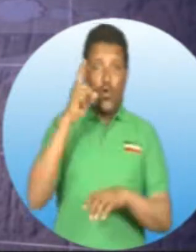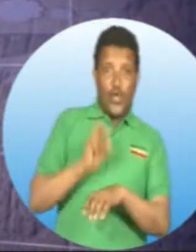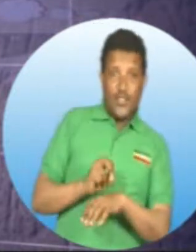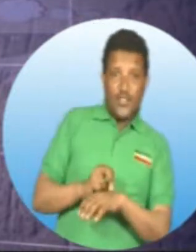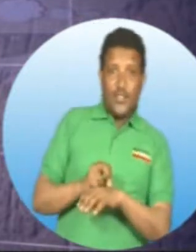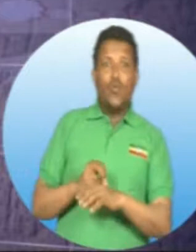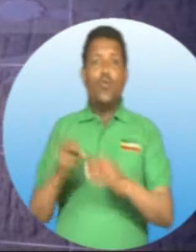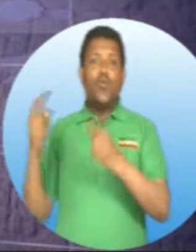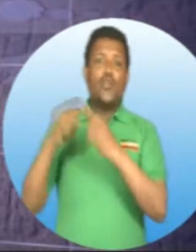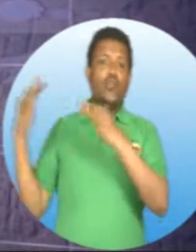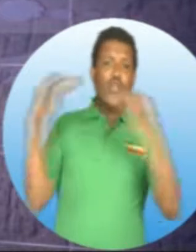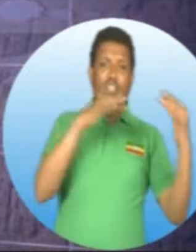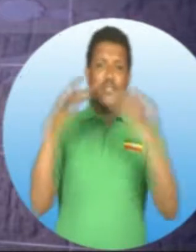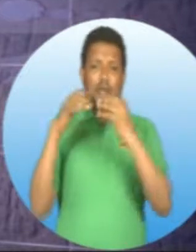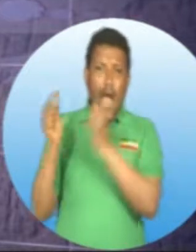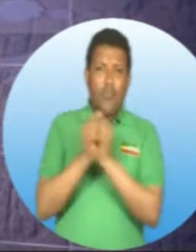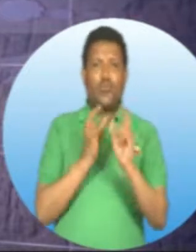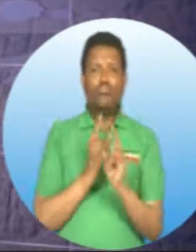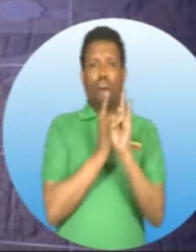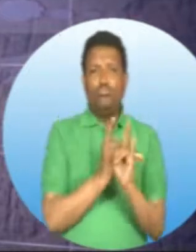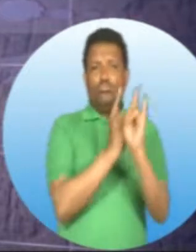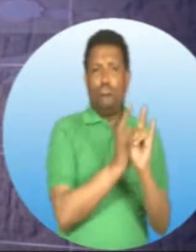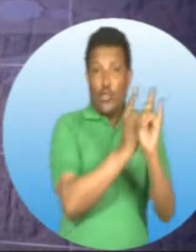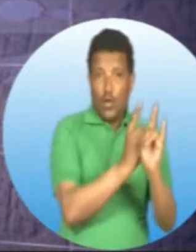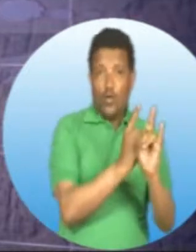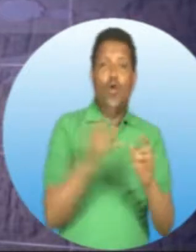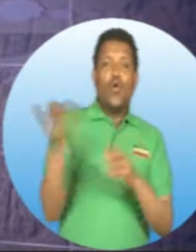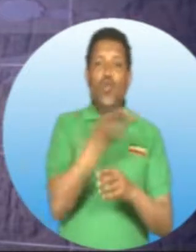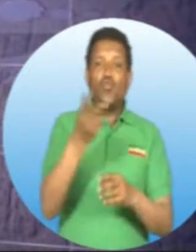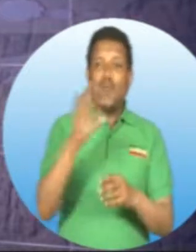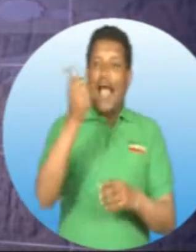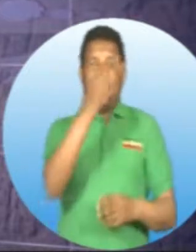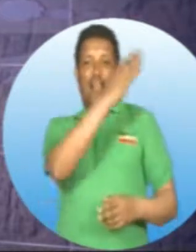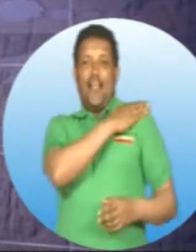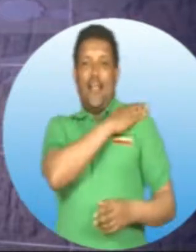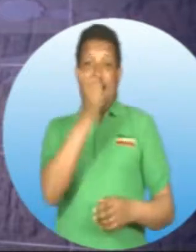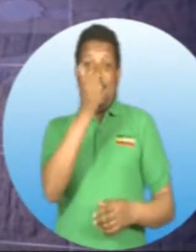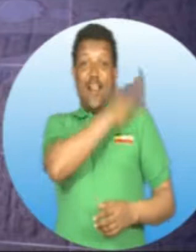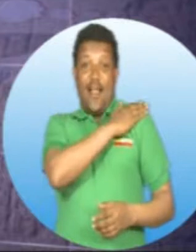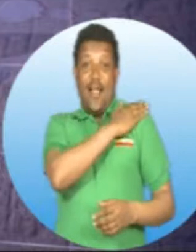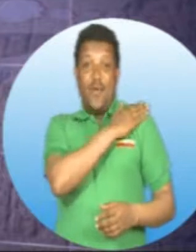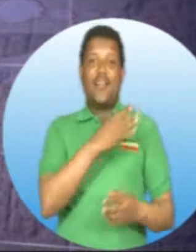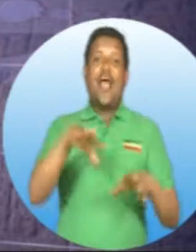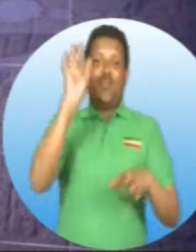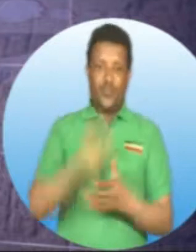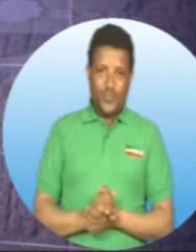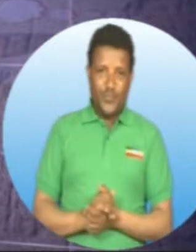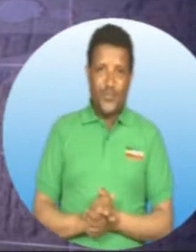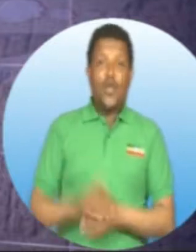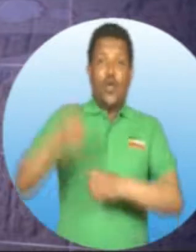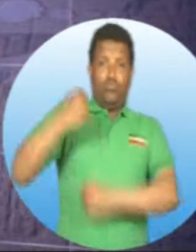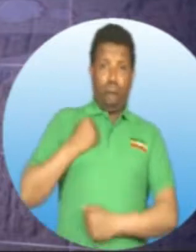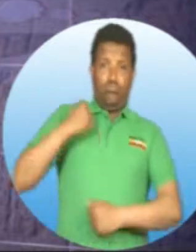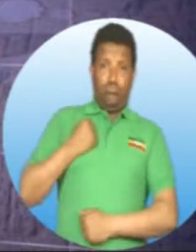ነበሩ። በአንድ ወቅትም ወደ ጦርነት በአንድነት ዘምተው ሁለቱም የአስር አለቅነትን ማዕረግ